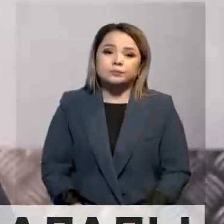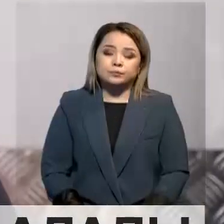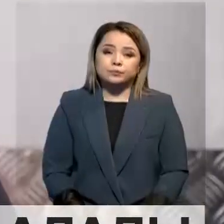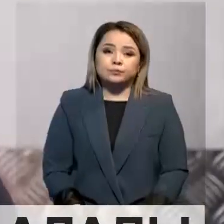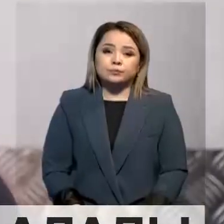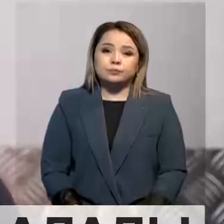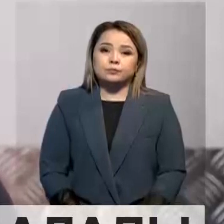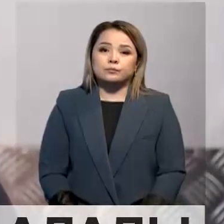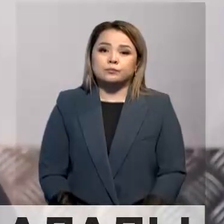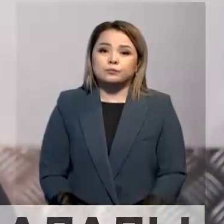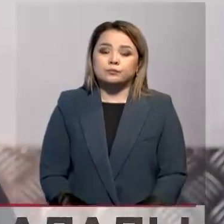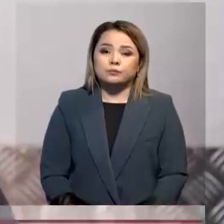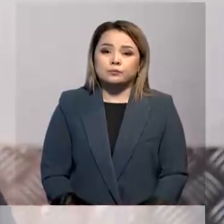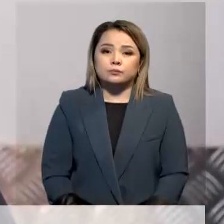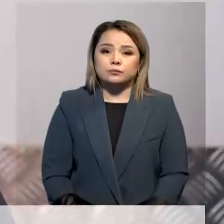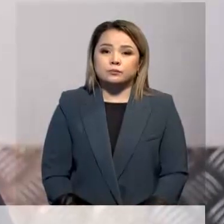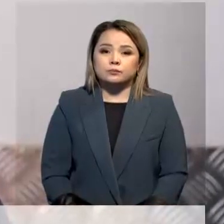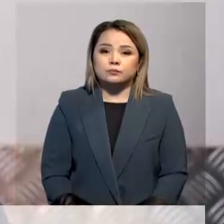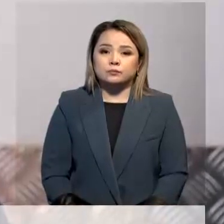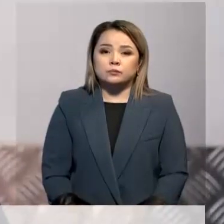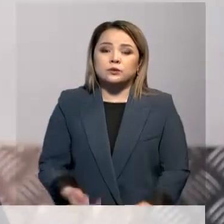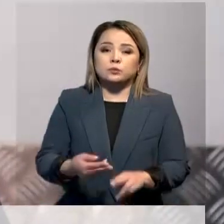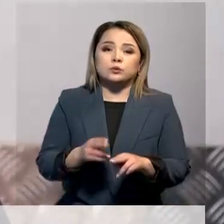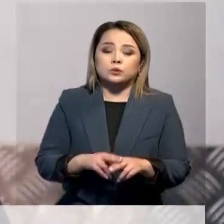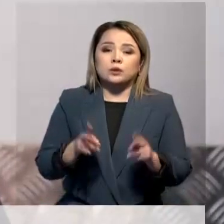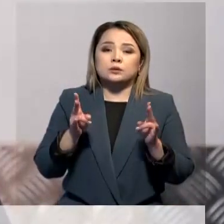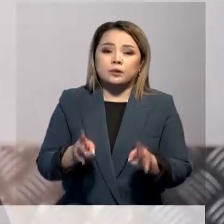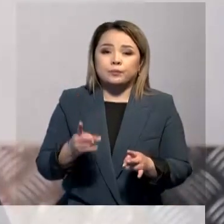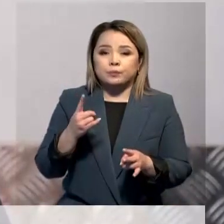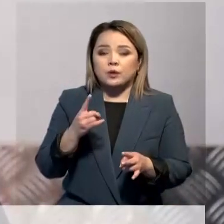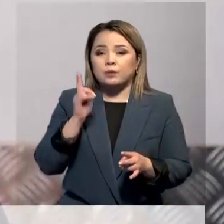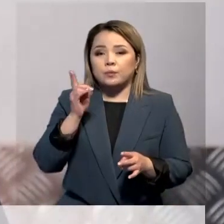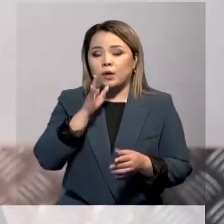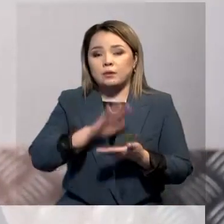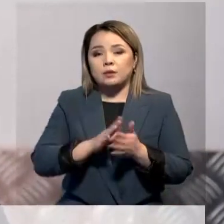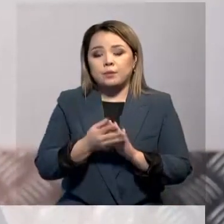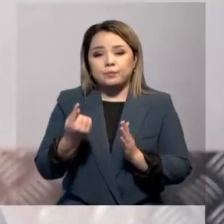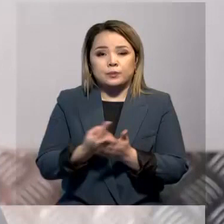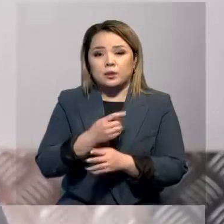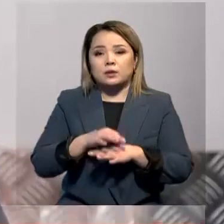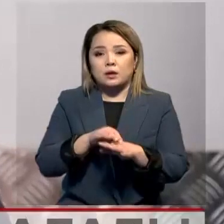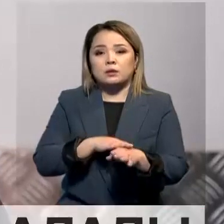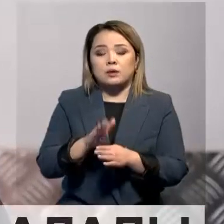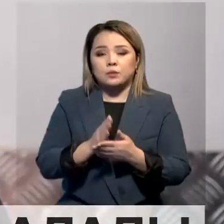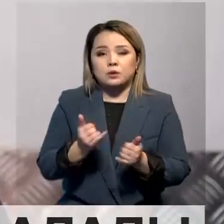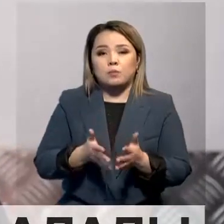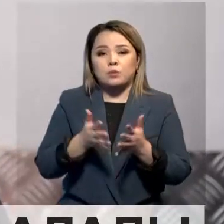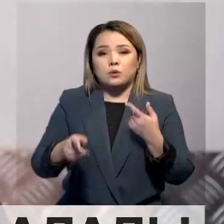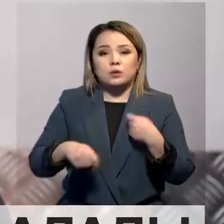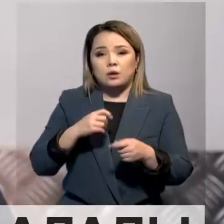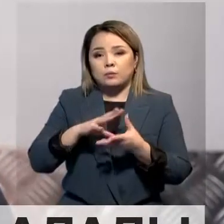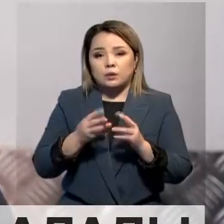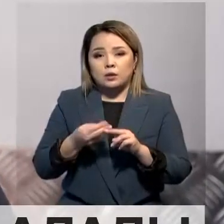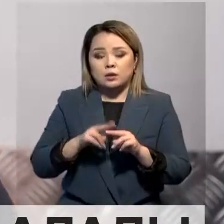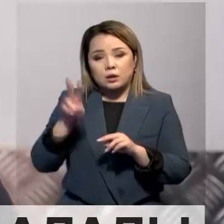massive infrastructure damage. We've seen people. Мұндай апат бір ғасырда бірақ рет болады. Шығын көлемі ауқымды болары сөзсіз.